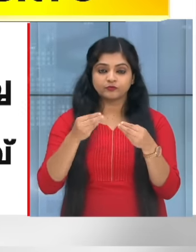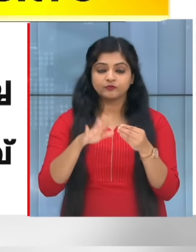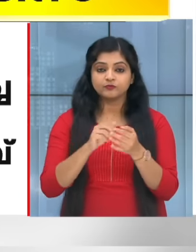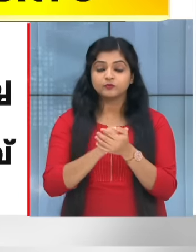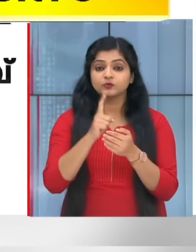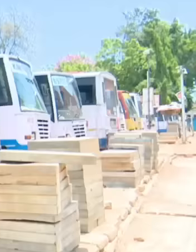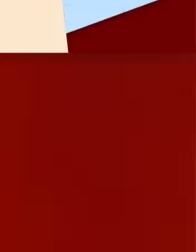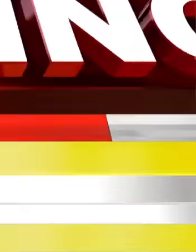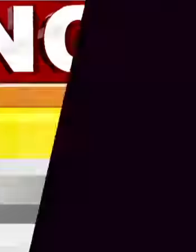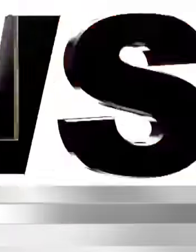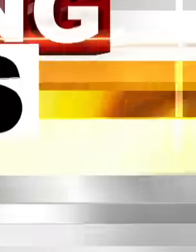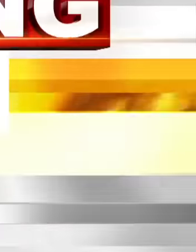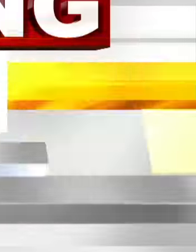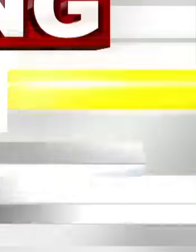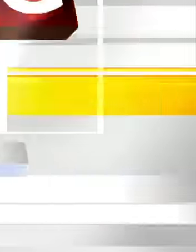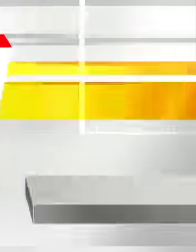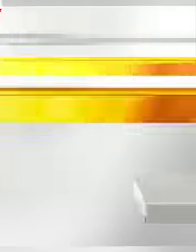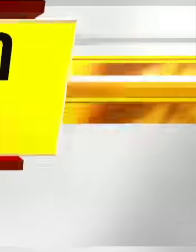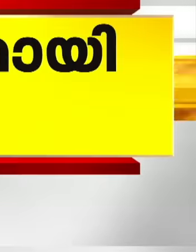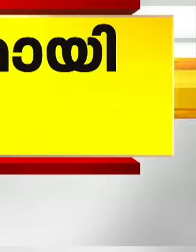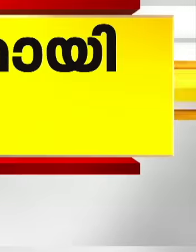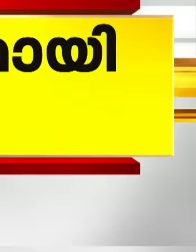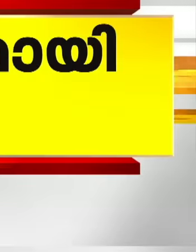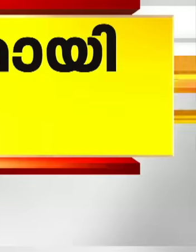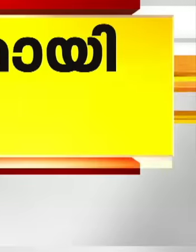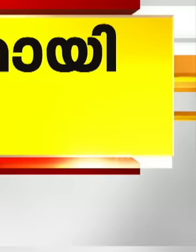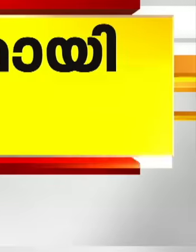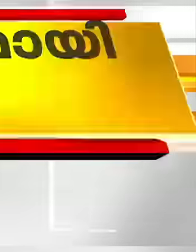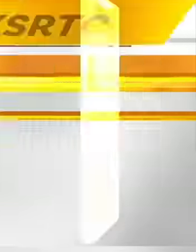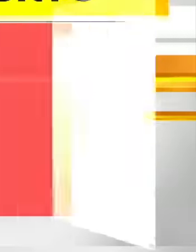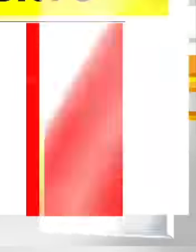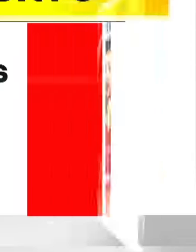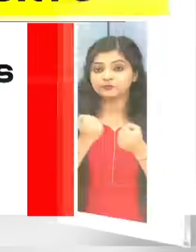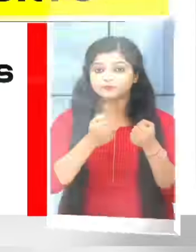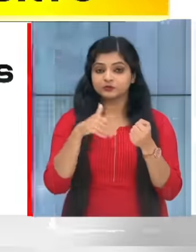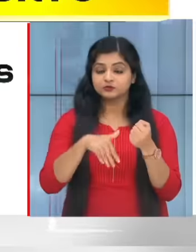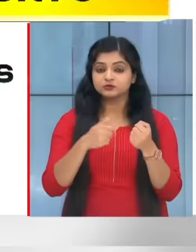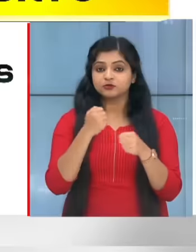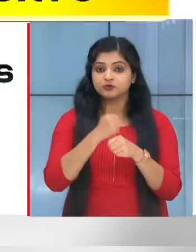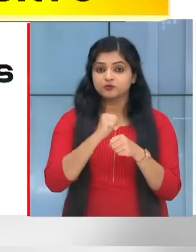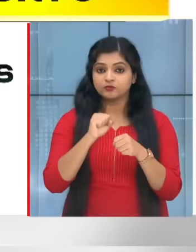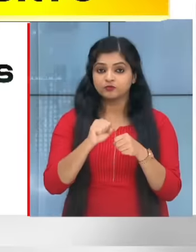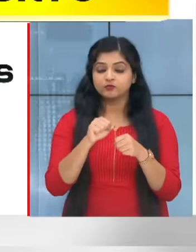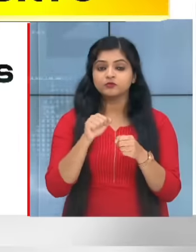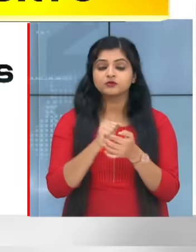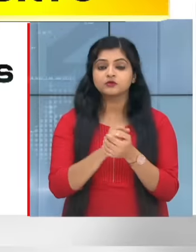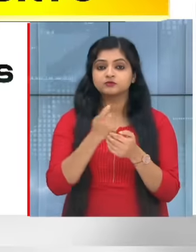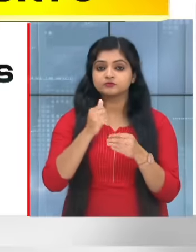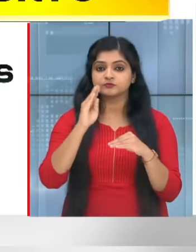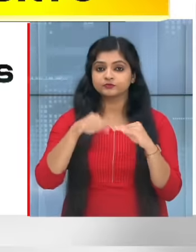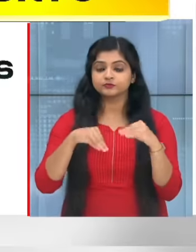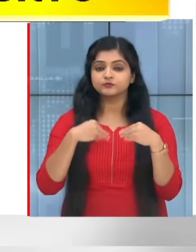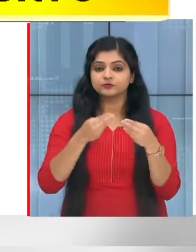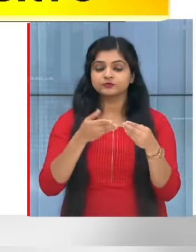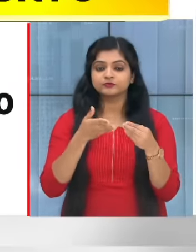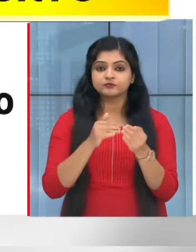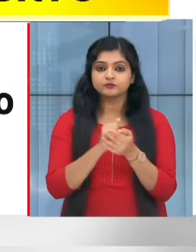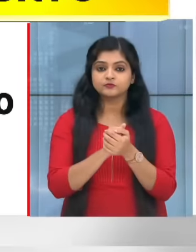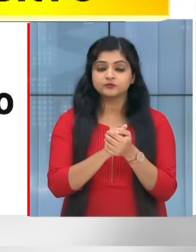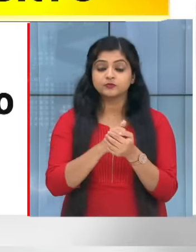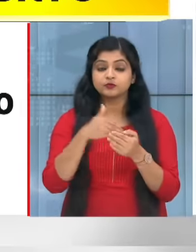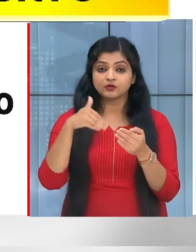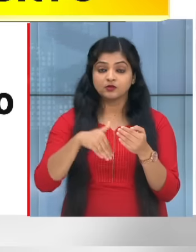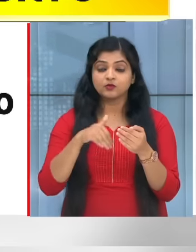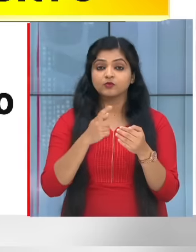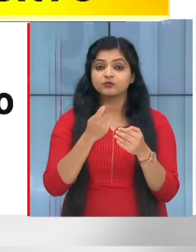140 കിലോമീറ്ററിന് മുകളിലായി പുതുതായി ആരംഭിച്ച ടേക്ക് ഓവർ സർവീസുകൾക്കാണ് ഇപ്പോൾ നിരക്കിളവ് പ്രഖ്യാപിച്ചിരിക്കുന്നത്.